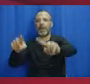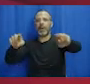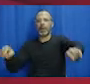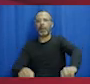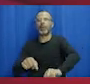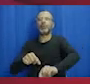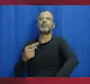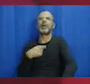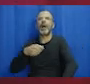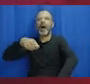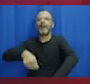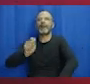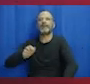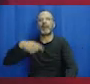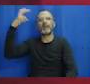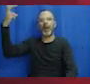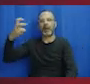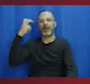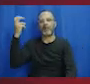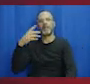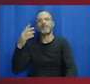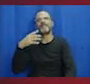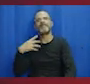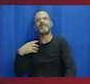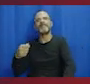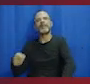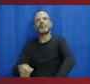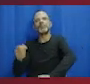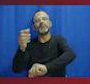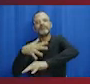السياسية وأعضاء الكنيسة العرب إنه هن يتعاونوا